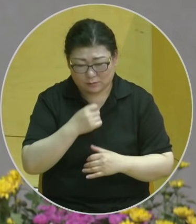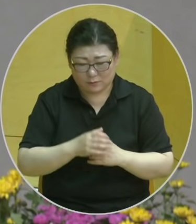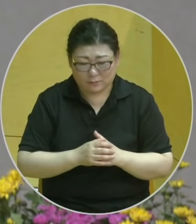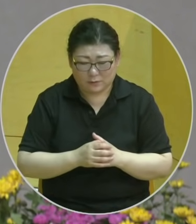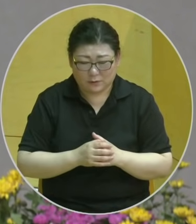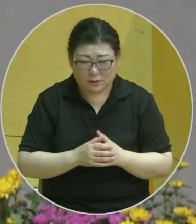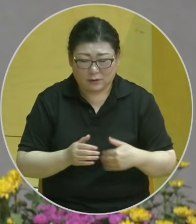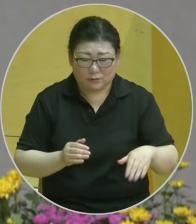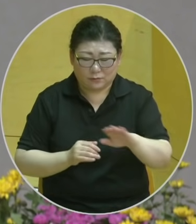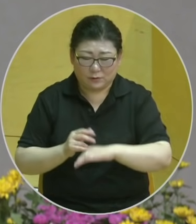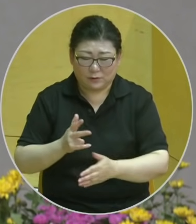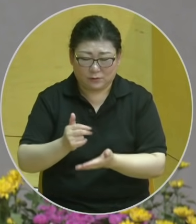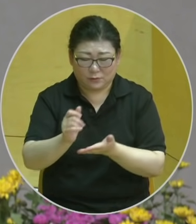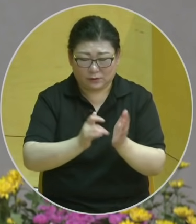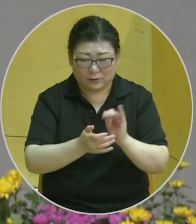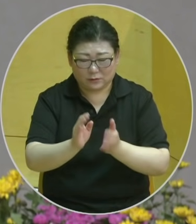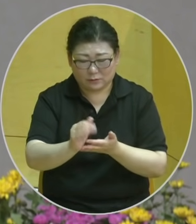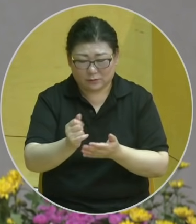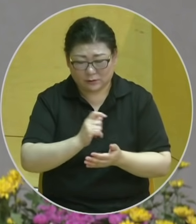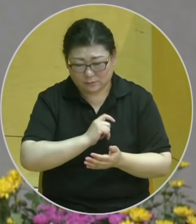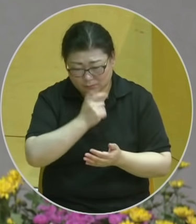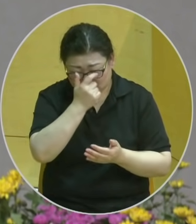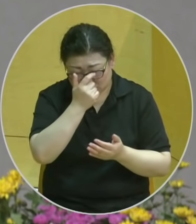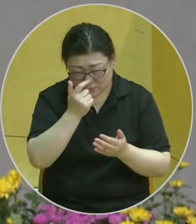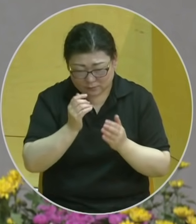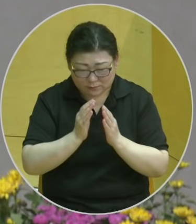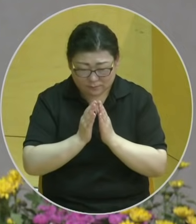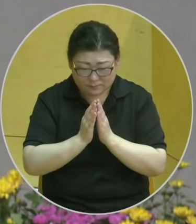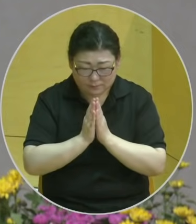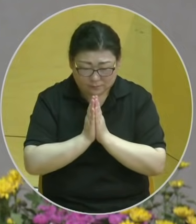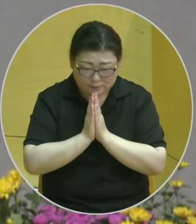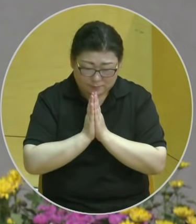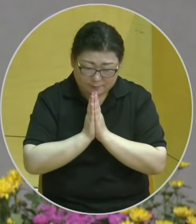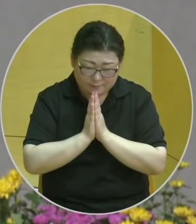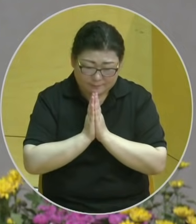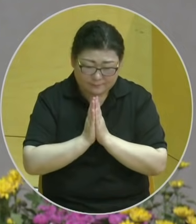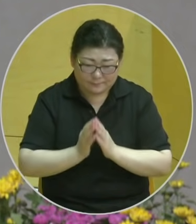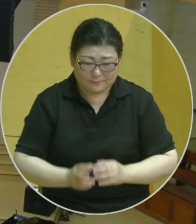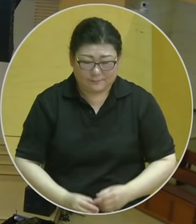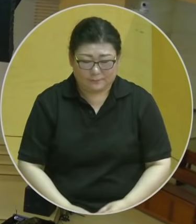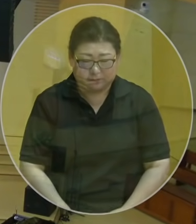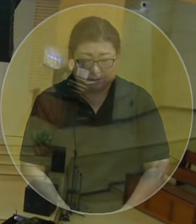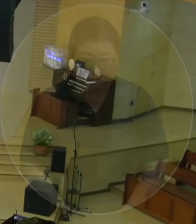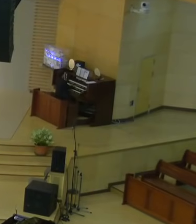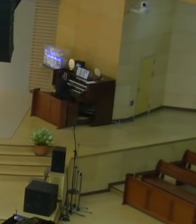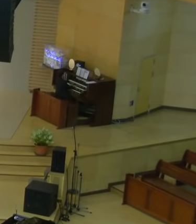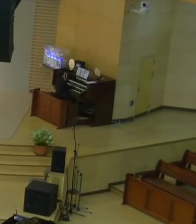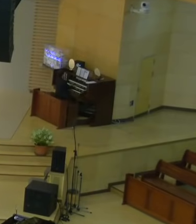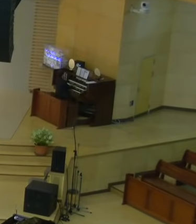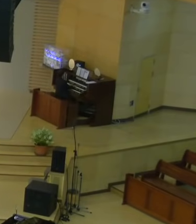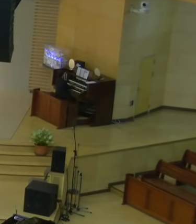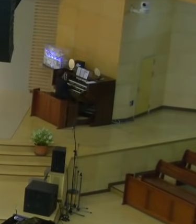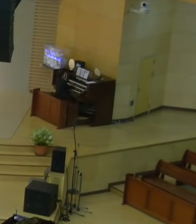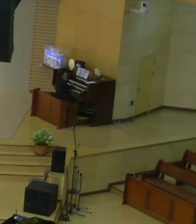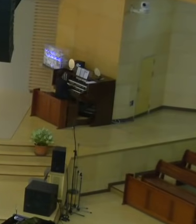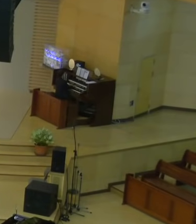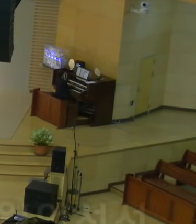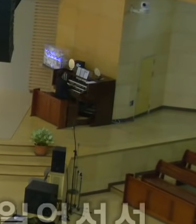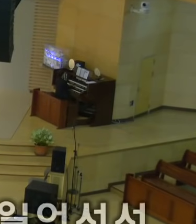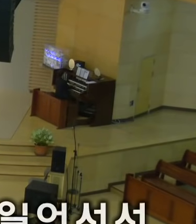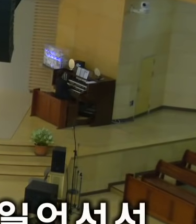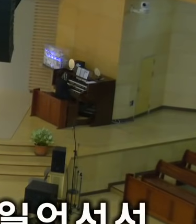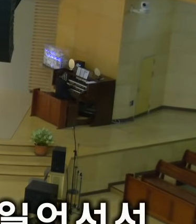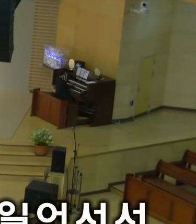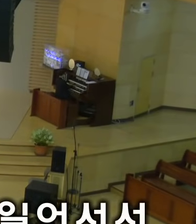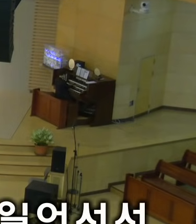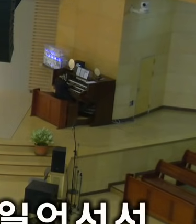우리 주 예수 그리스도의 이름으로 감사하며 기도드리옵나이다. 아멘. 함께 일어나셔서 결단의 찬송